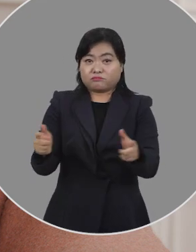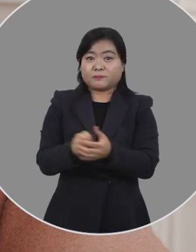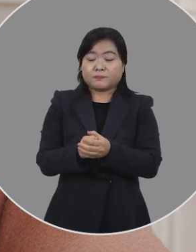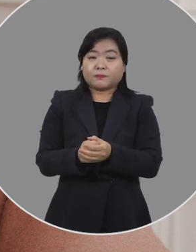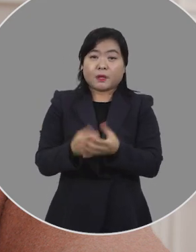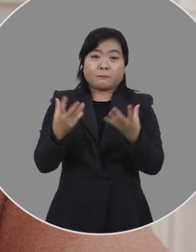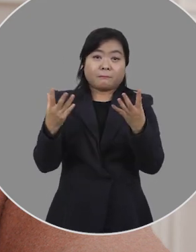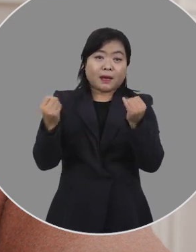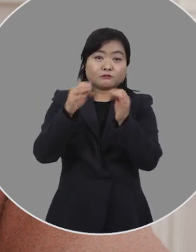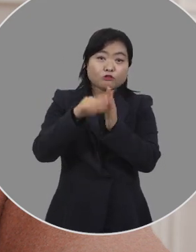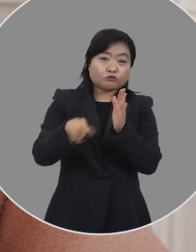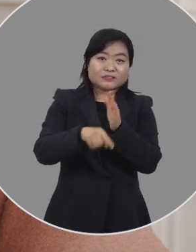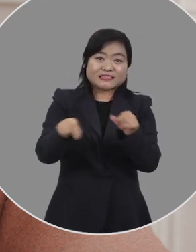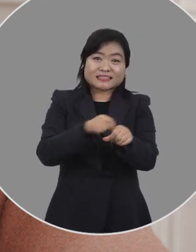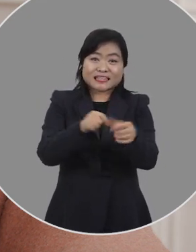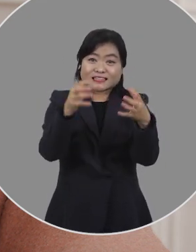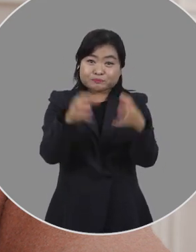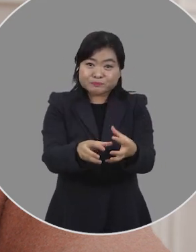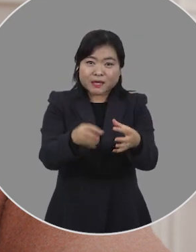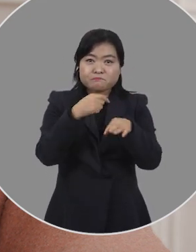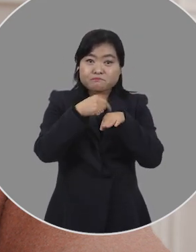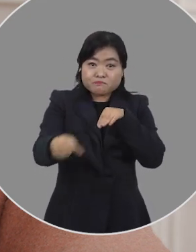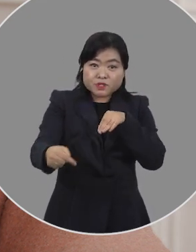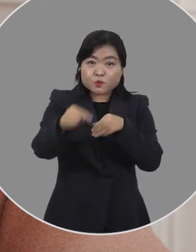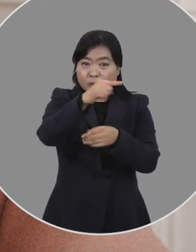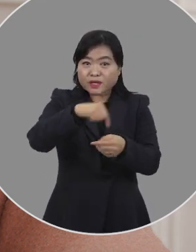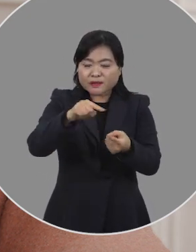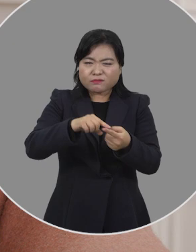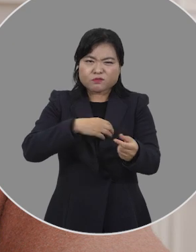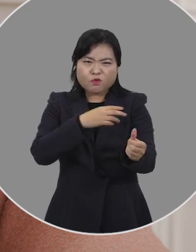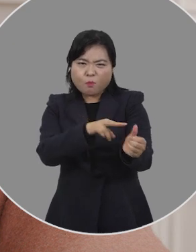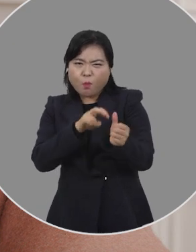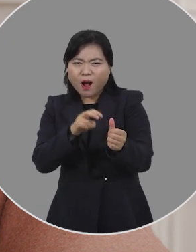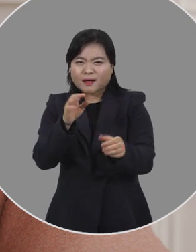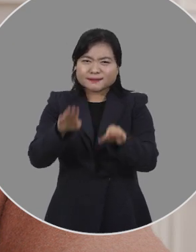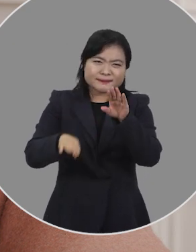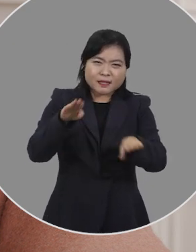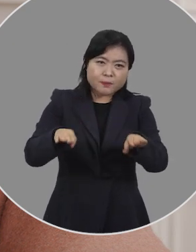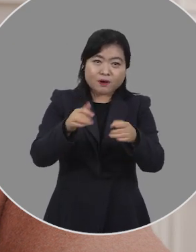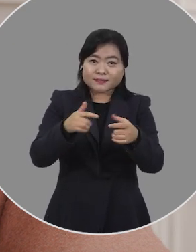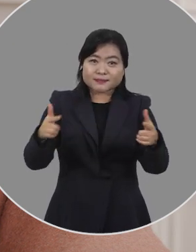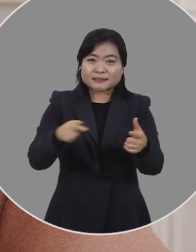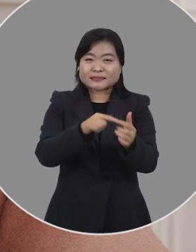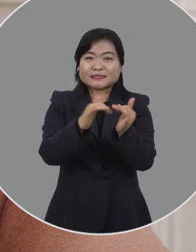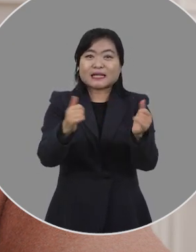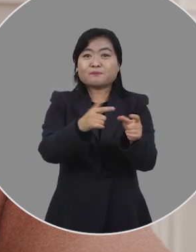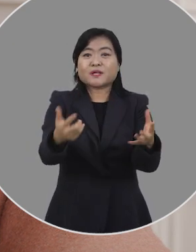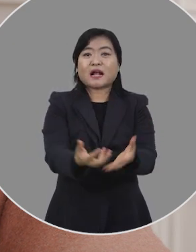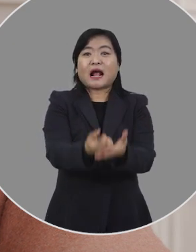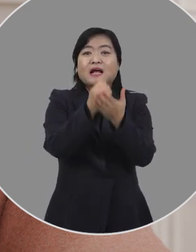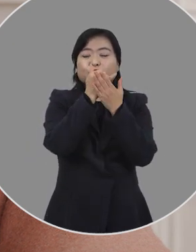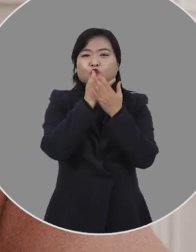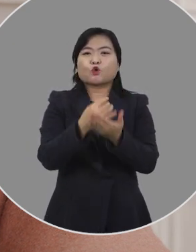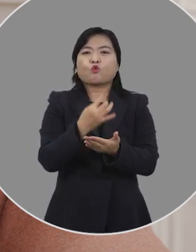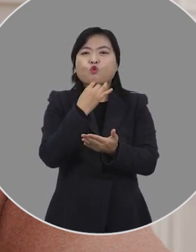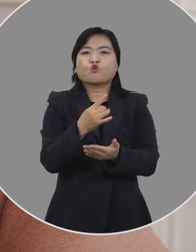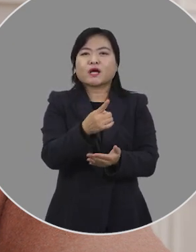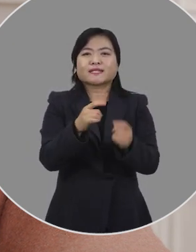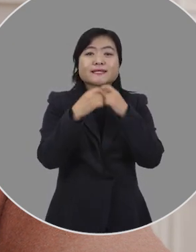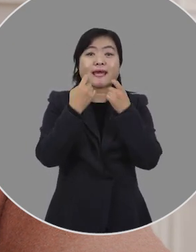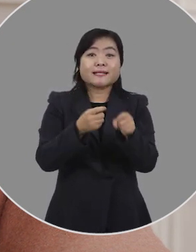많은 경우에 이런 어떤 특정 집단이나 민족에 대한 그런 혐오나 차별 같은 것들은 그 사람들이 가지고 있는 그